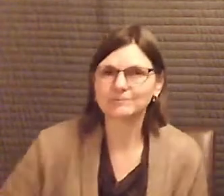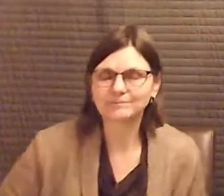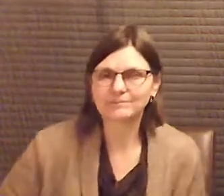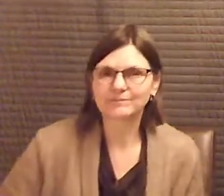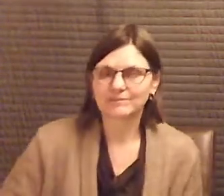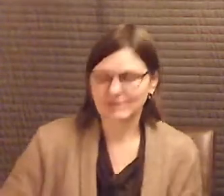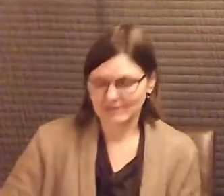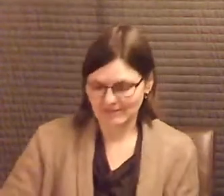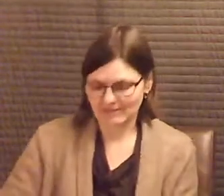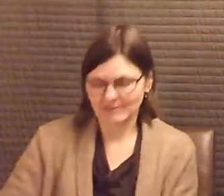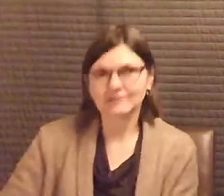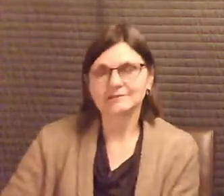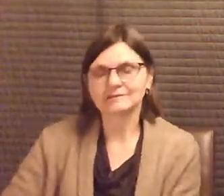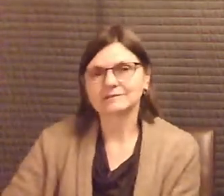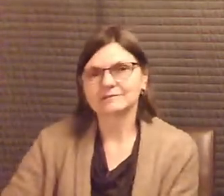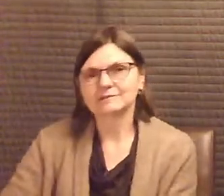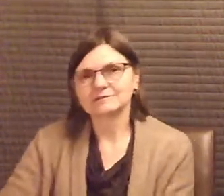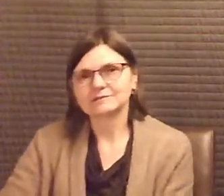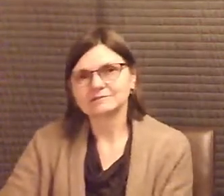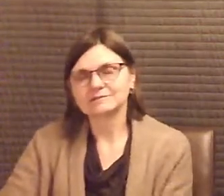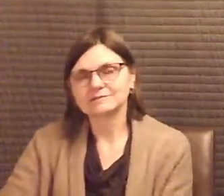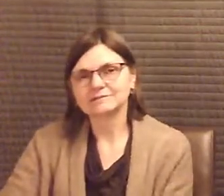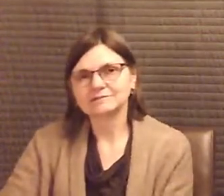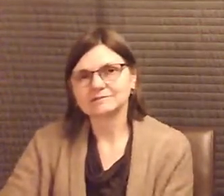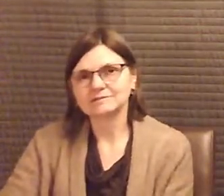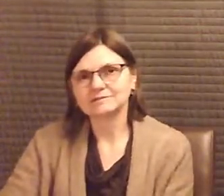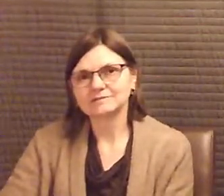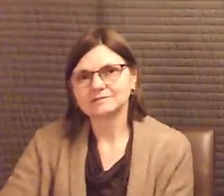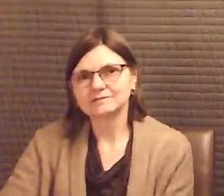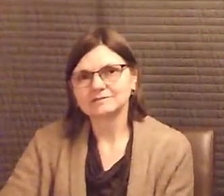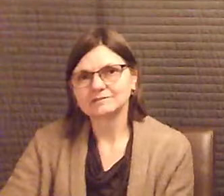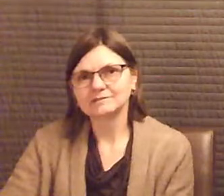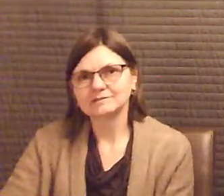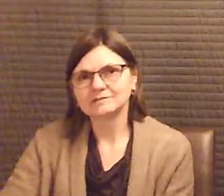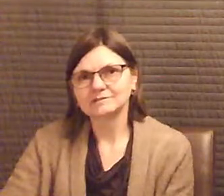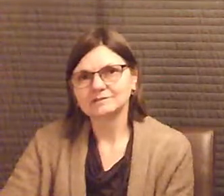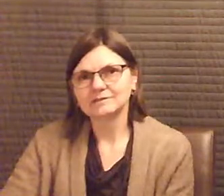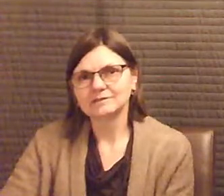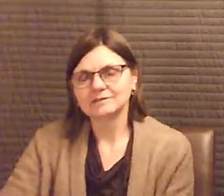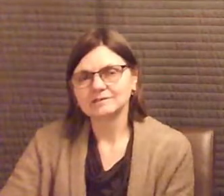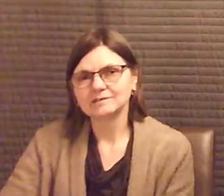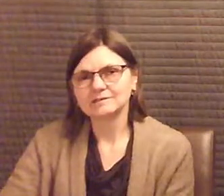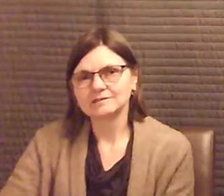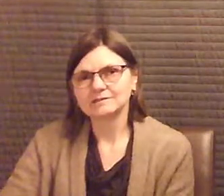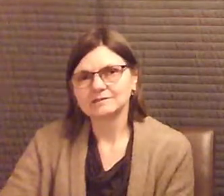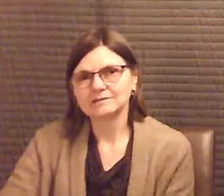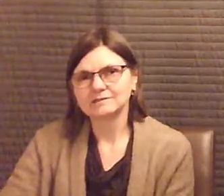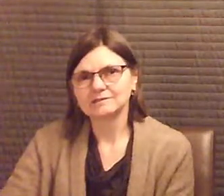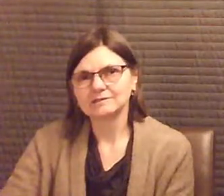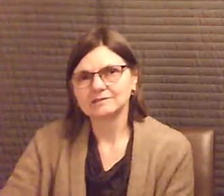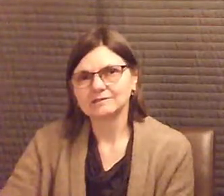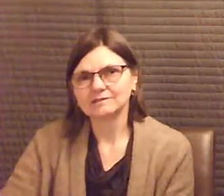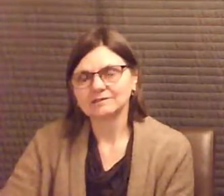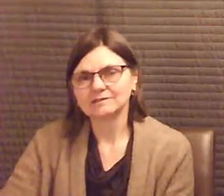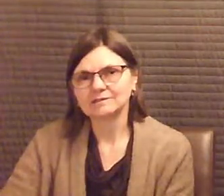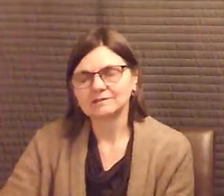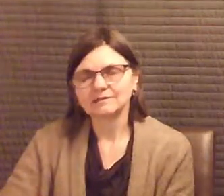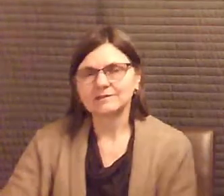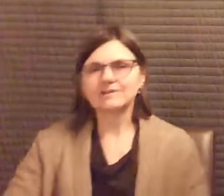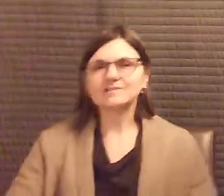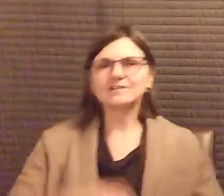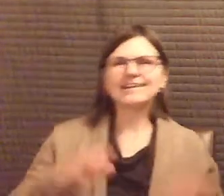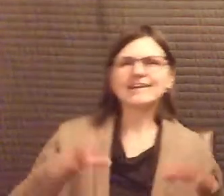nooit dus teaching dit was door iran en wat fire vol de